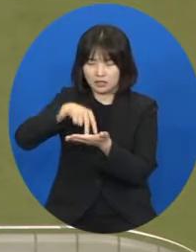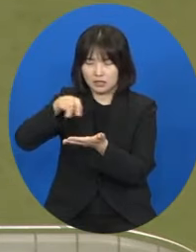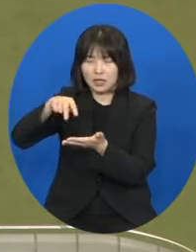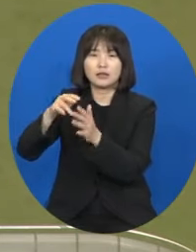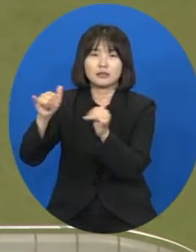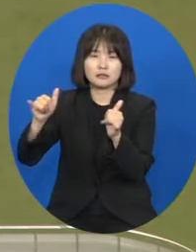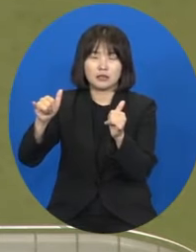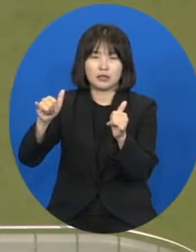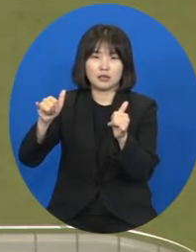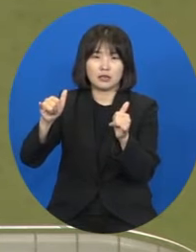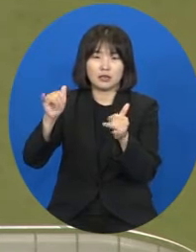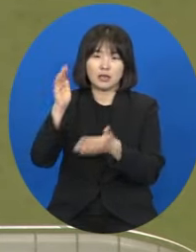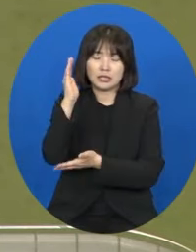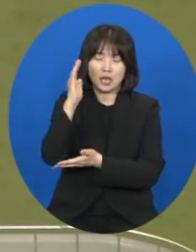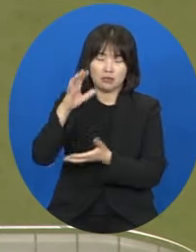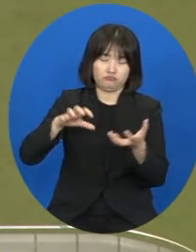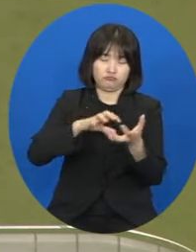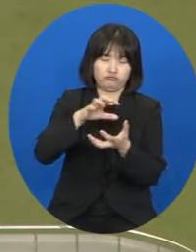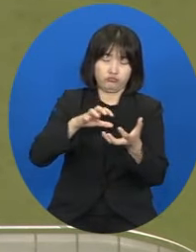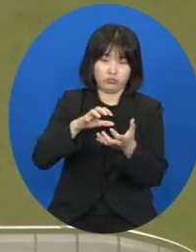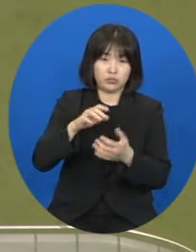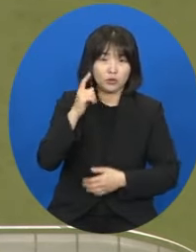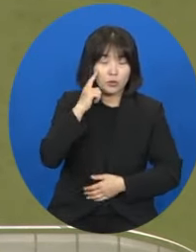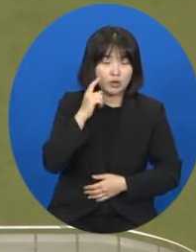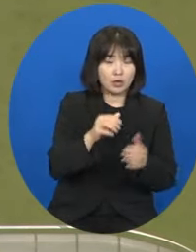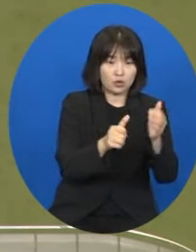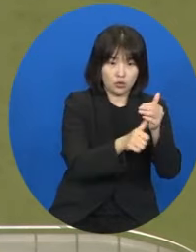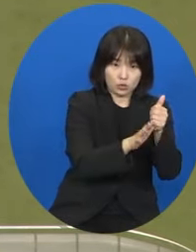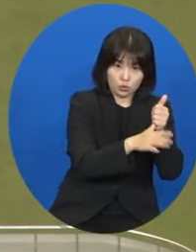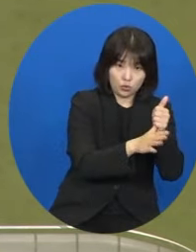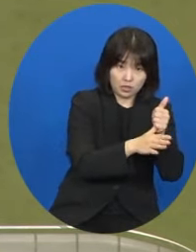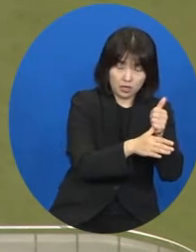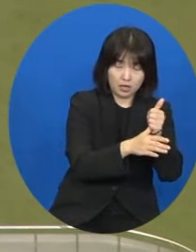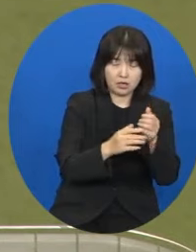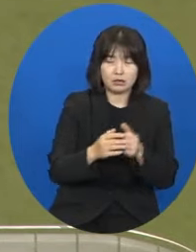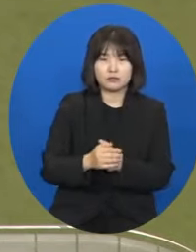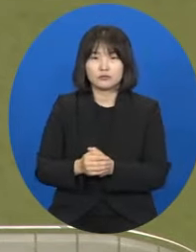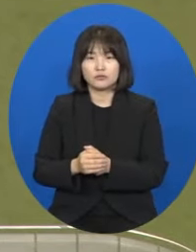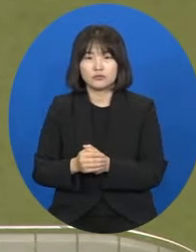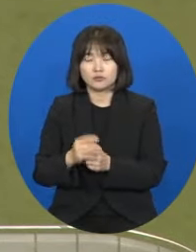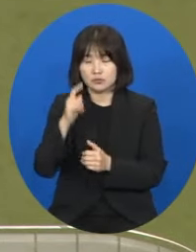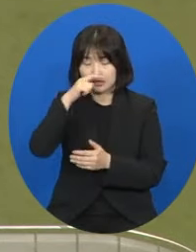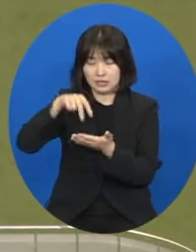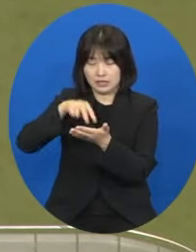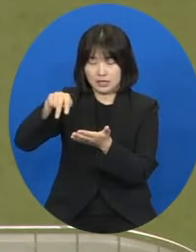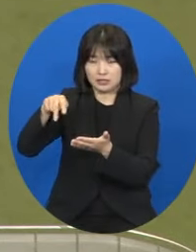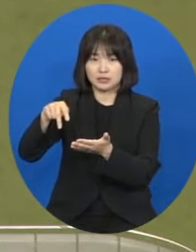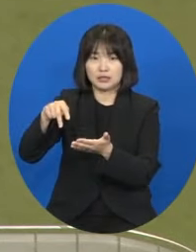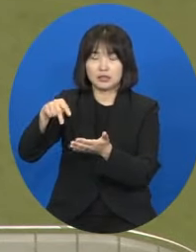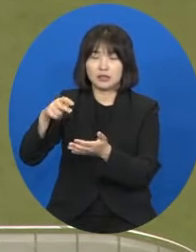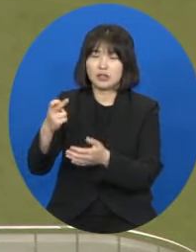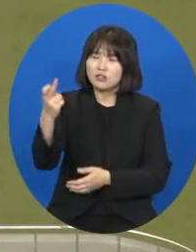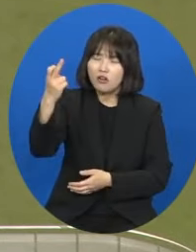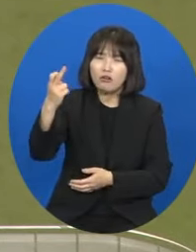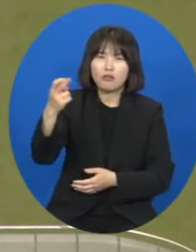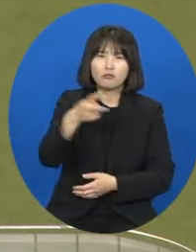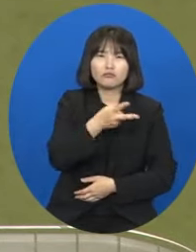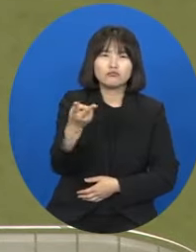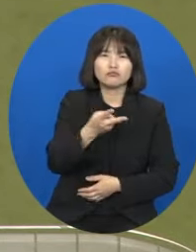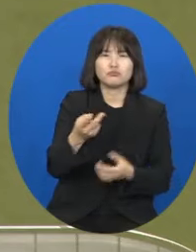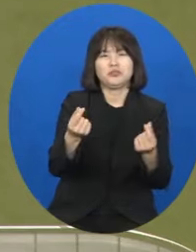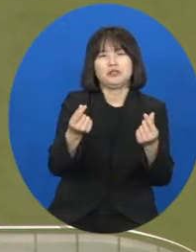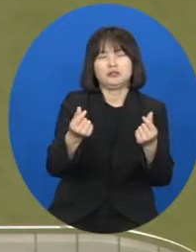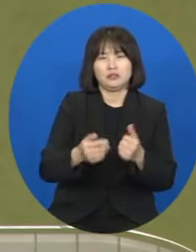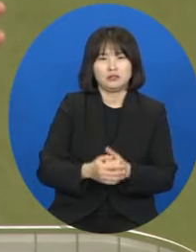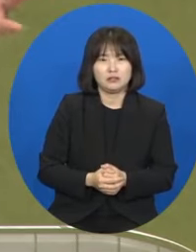그러냐면 요나와 탕자의 형, 이 첫째 아들은 굉장히 닮았습니다. 요나는 니느웨가 망하기를 원했어요. 절대 회개하는 걸 원치